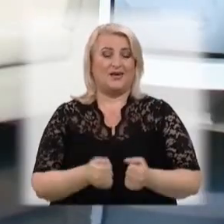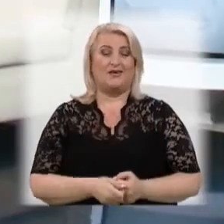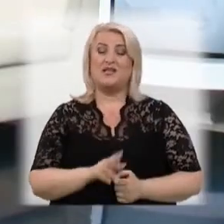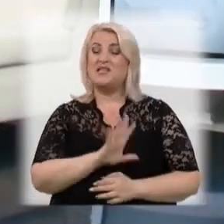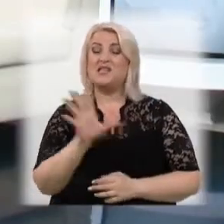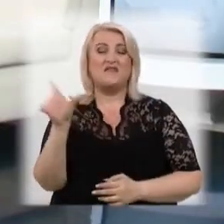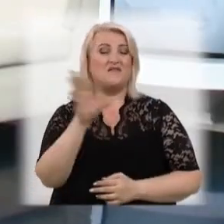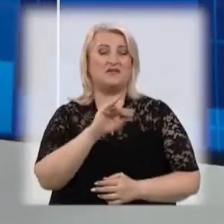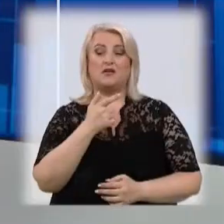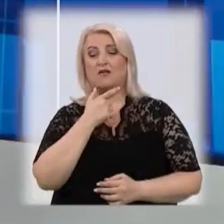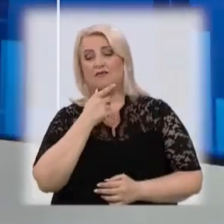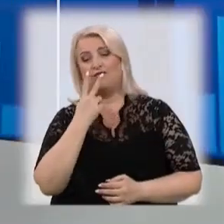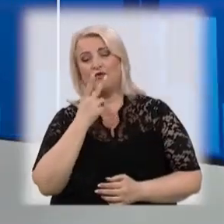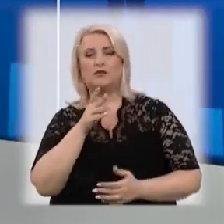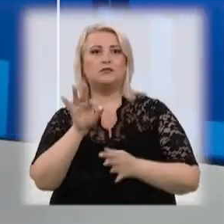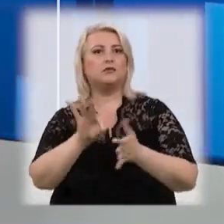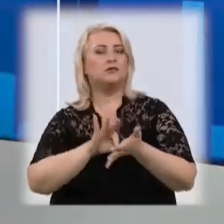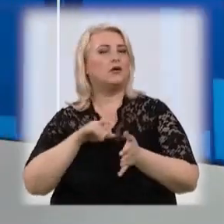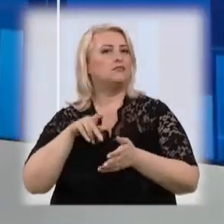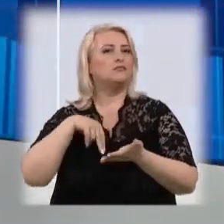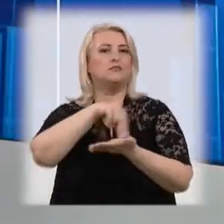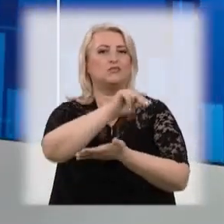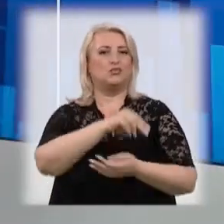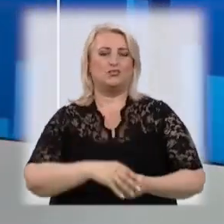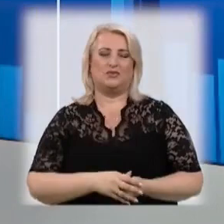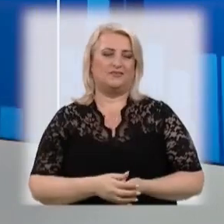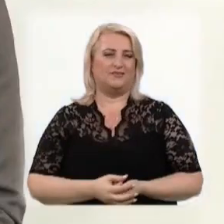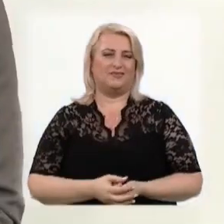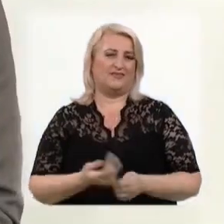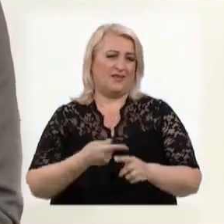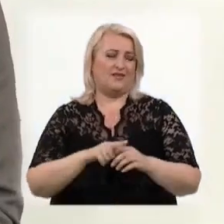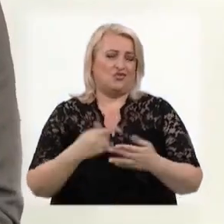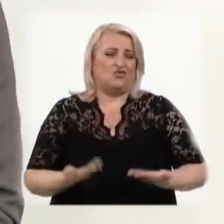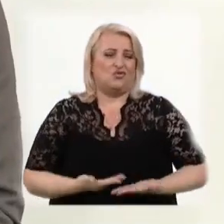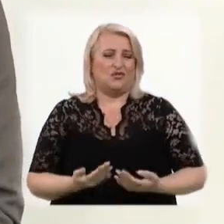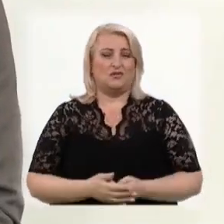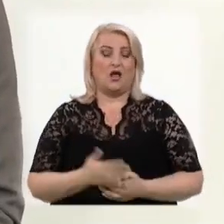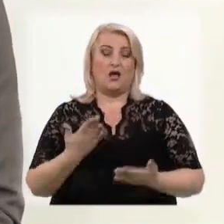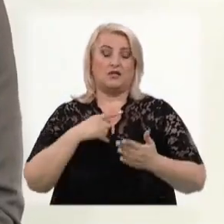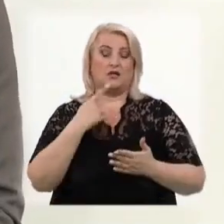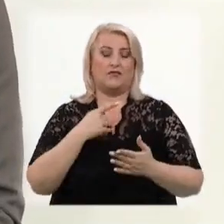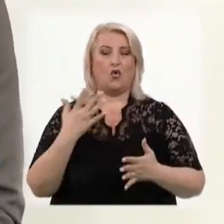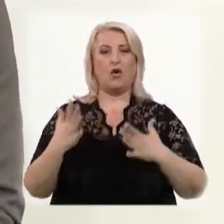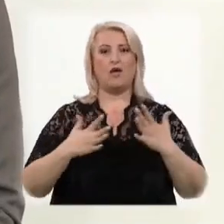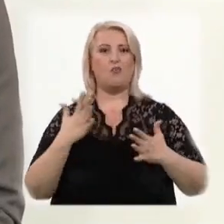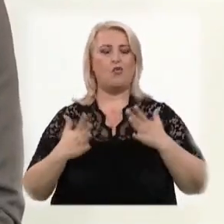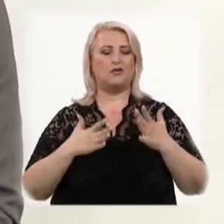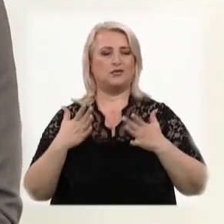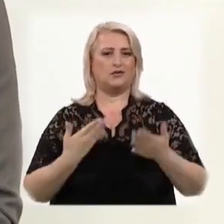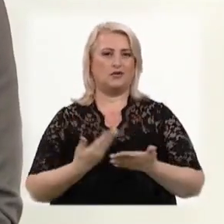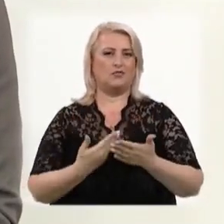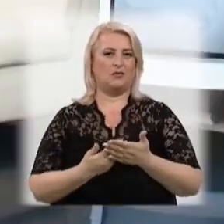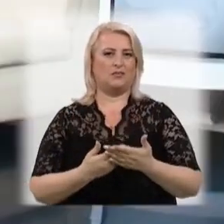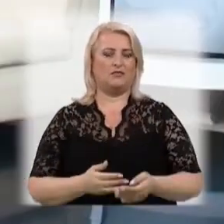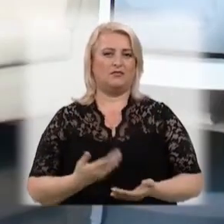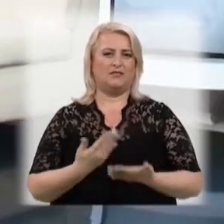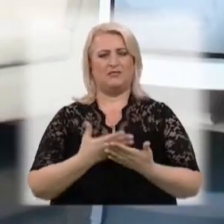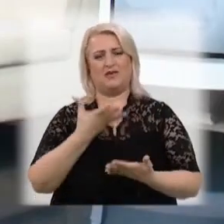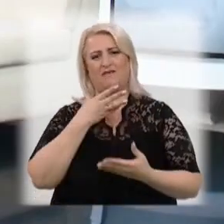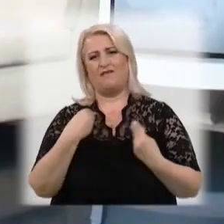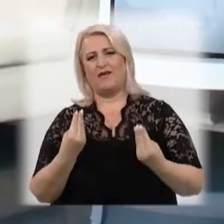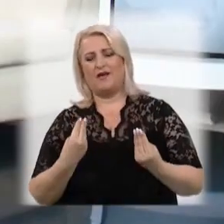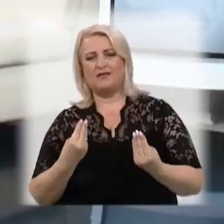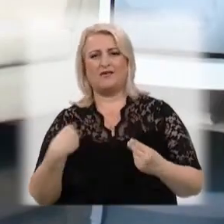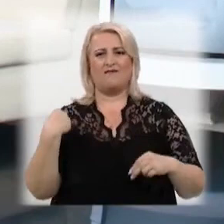cumpără ar trebui realitatea dacă vorbim de tranzacții emotional a Da atunci când gen Beauty sau